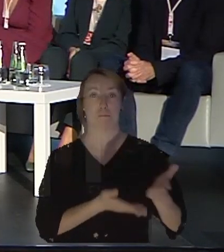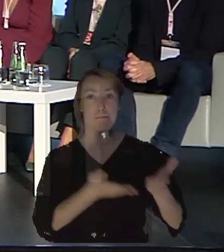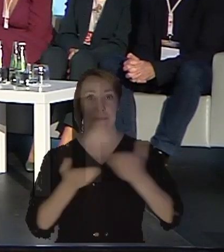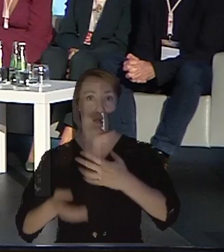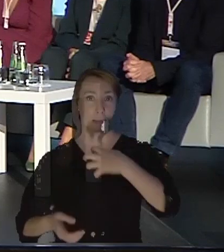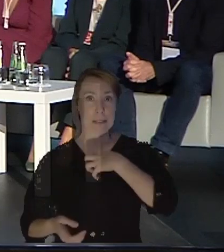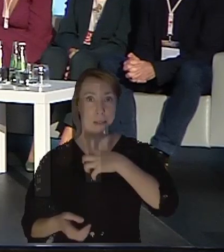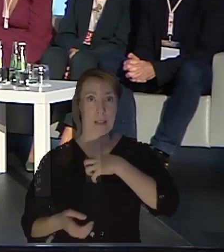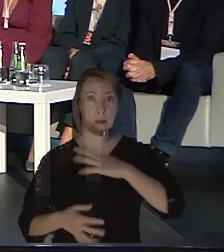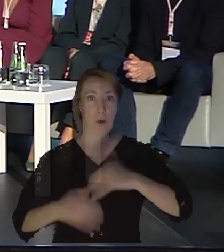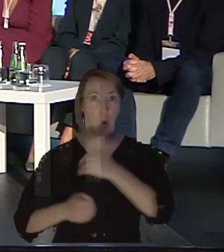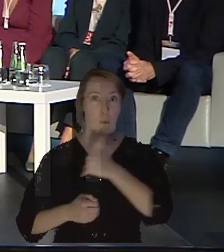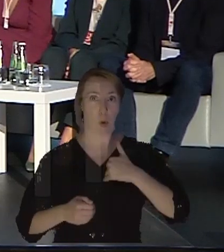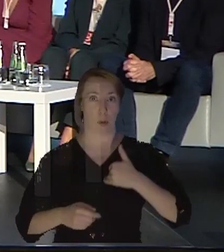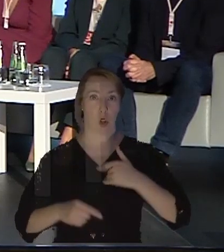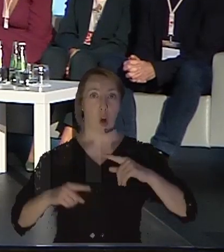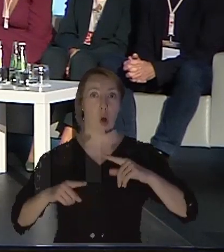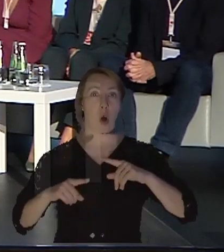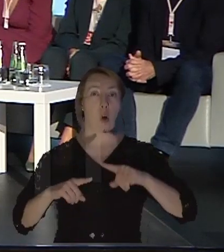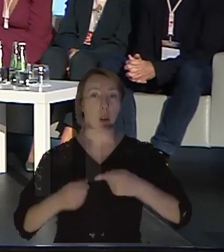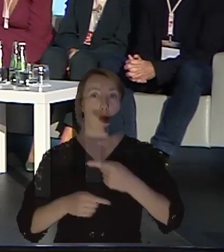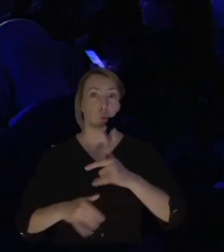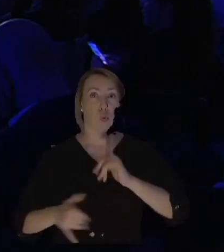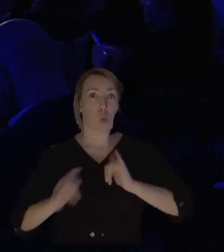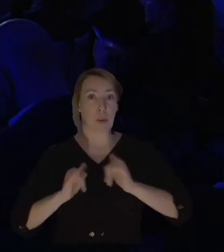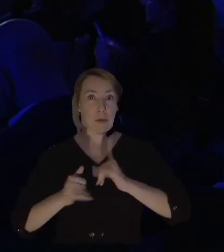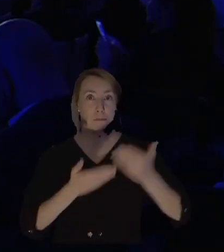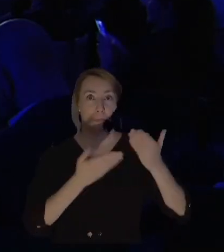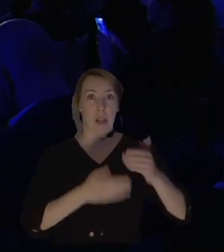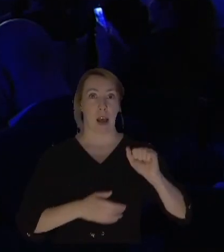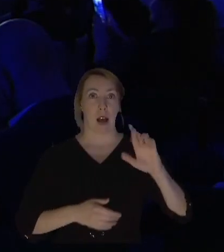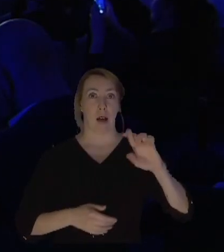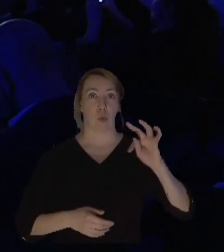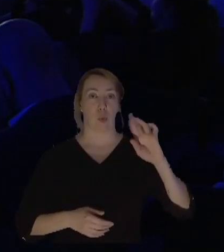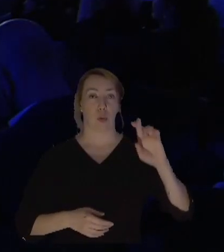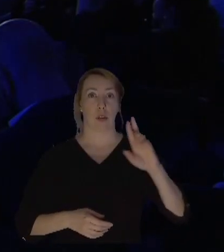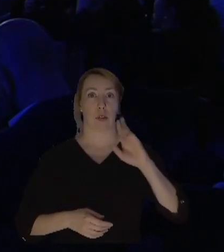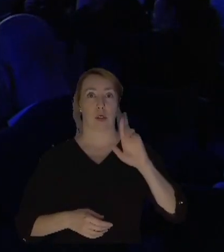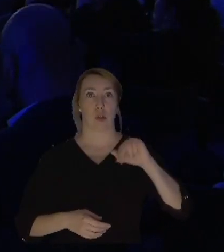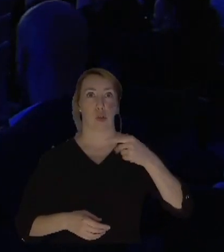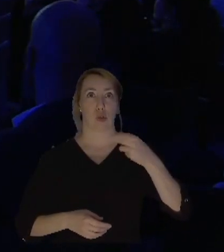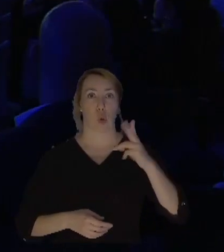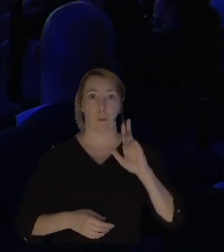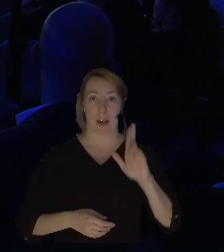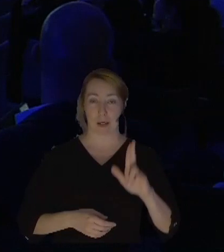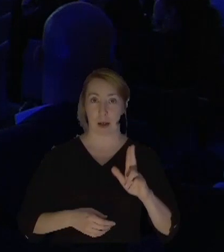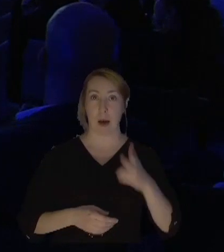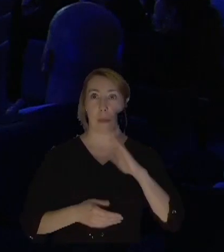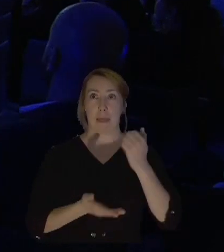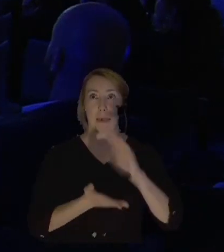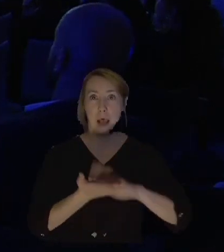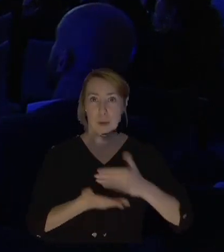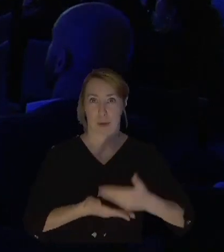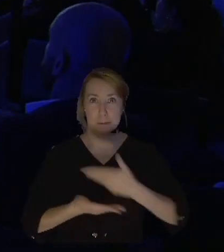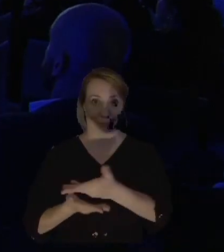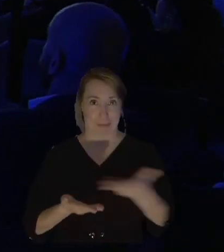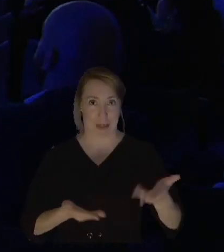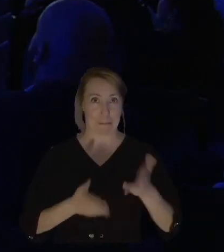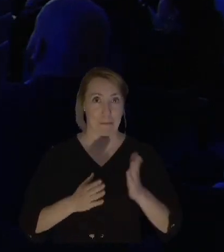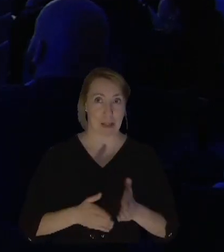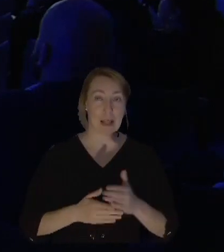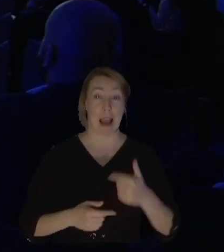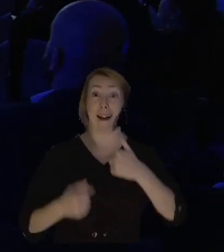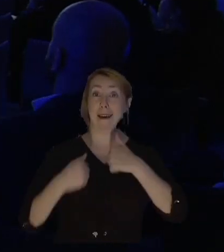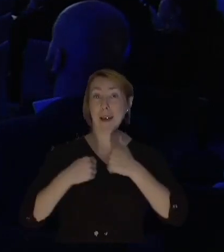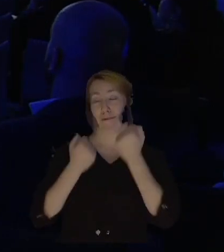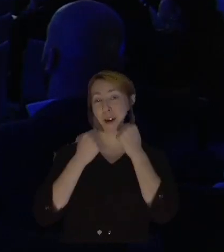dyrektora Wielkopolskiej Organizacji Turystycznej Artura Krzysztofiaka, który będzie nagradzał zwycięzców, a ja